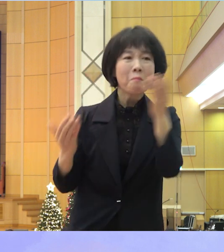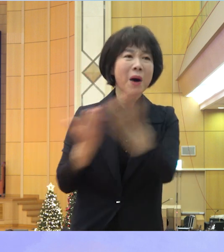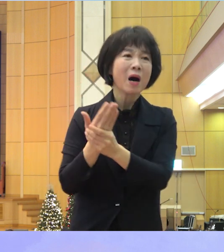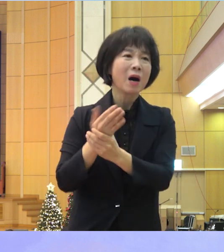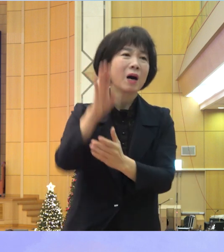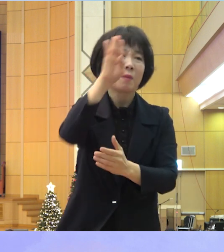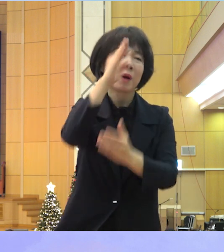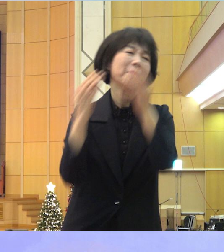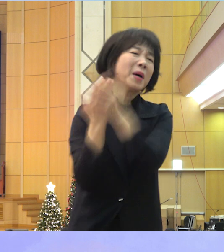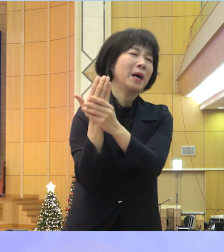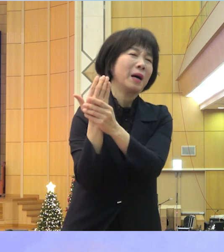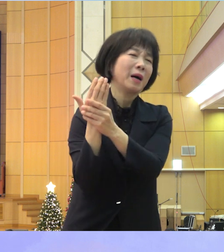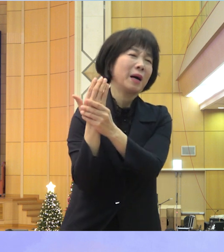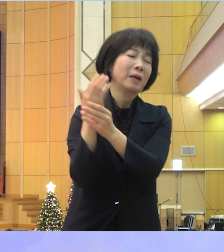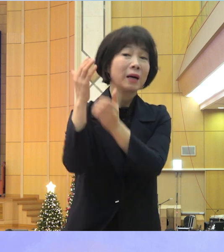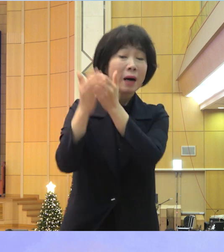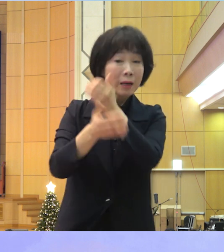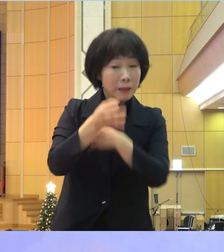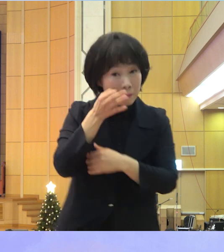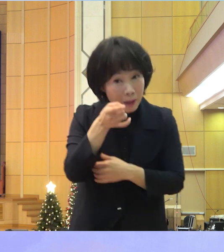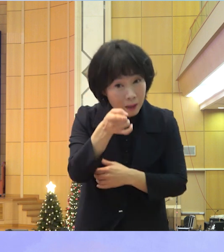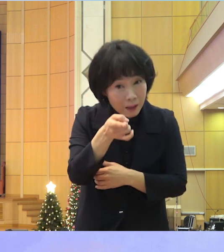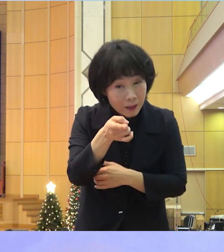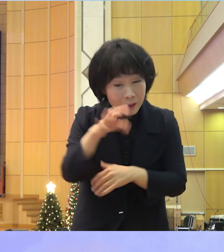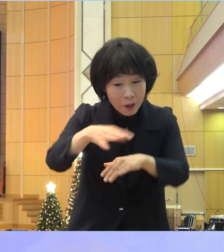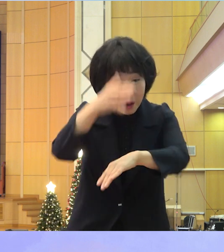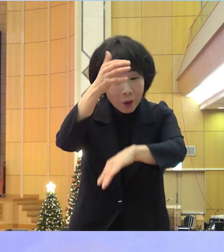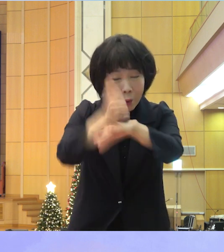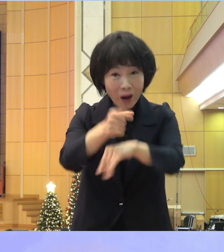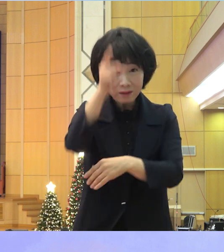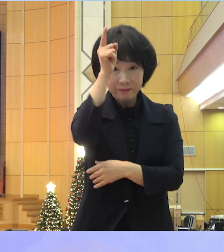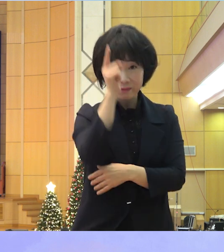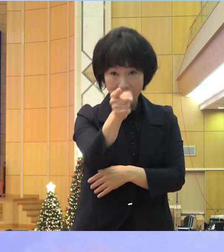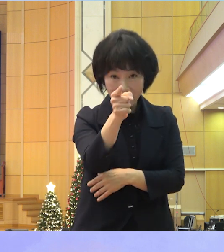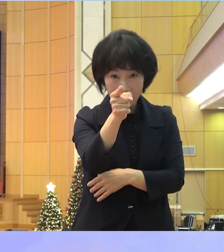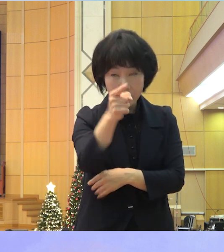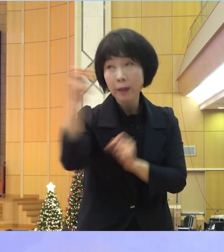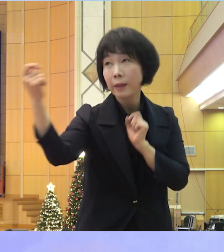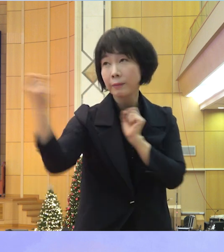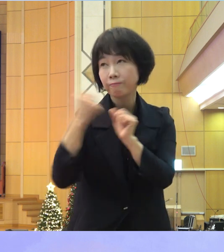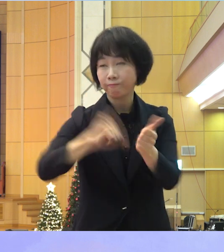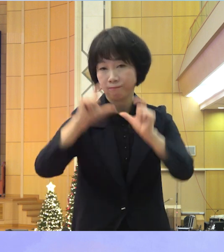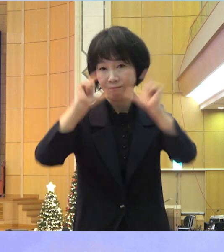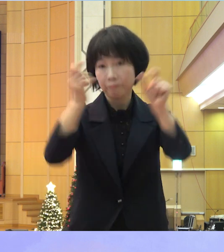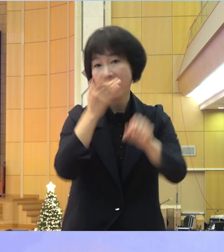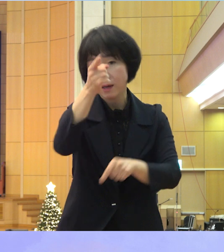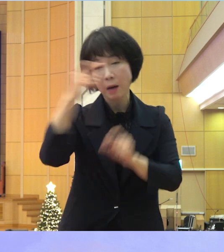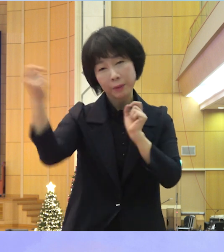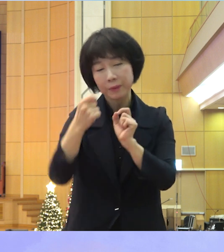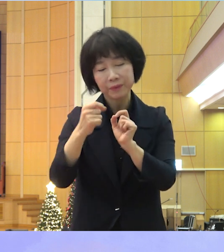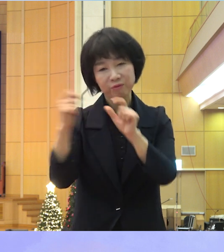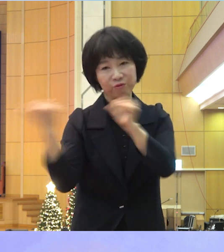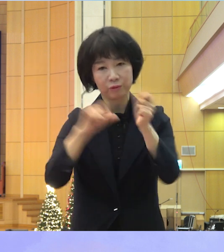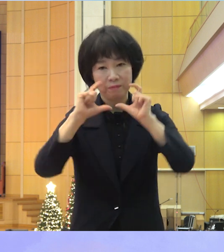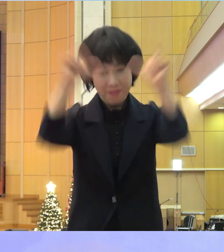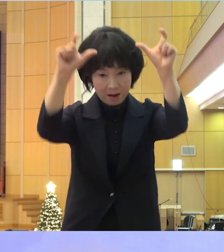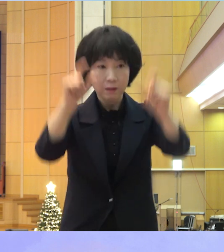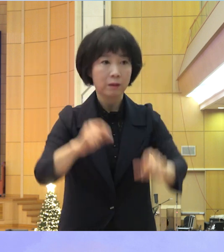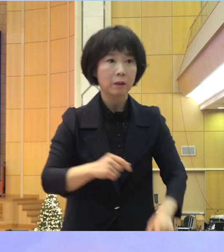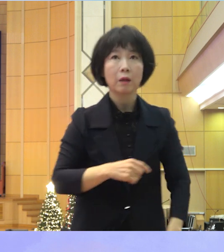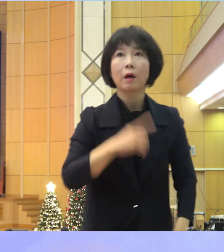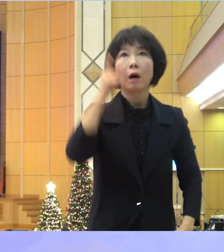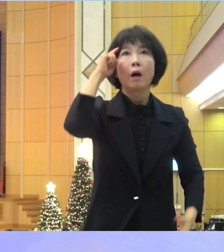대부분. 그런데 하나님이 말씀하기를, 히스기야에게 말하길, 너는 죽으면 죽었지 살지